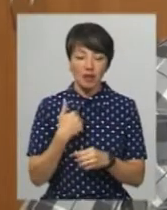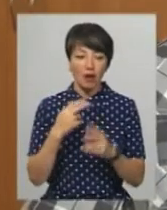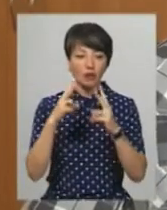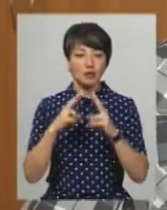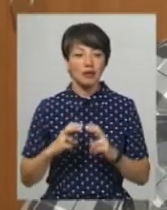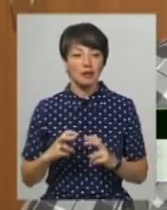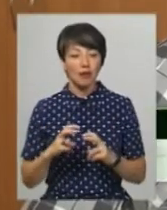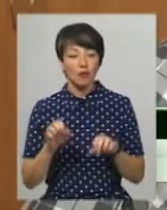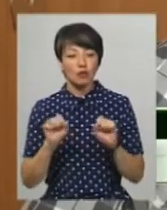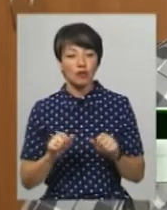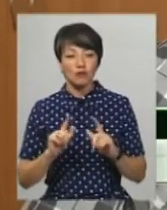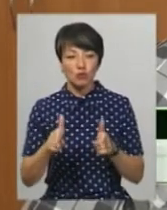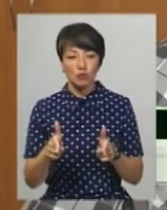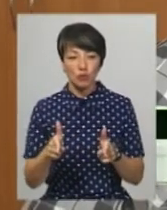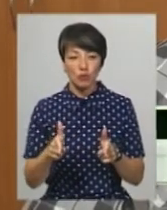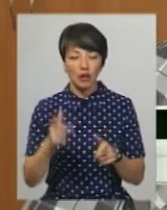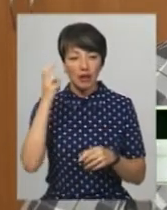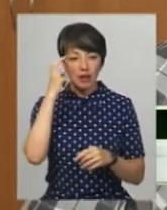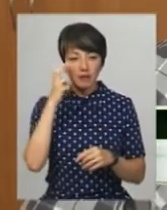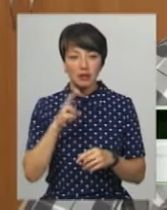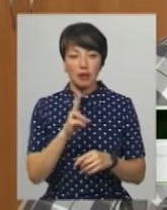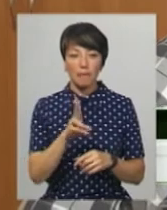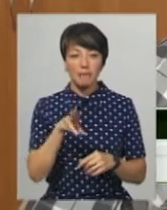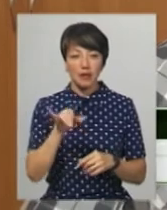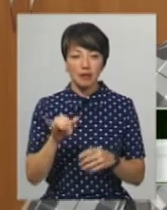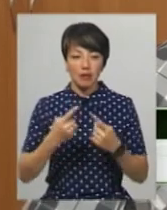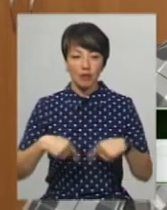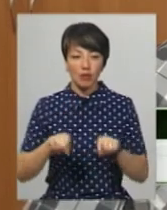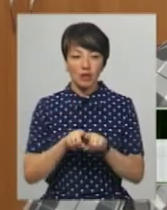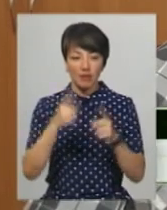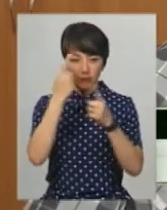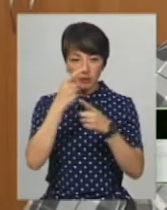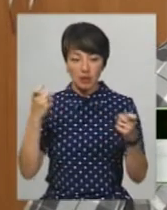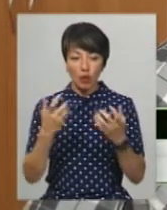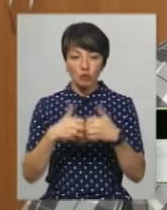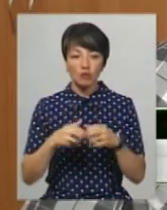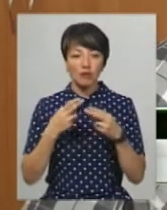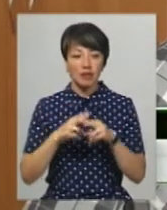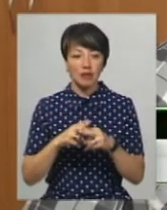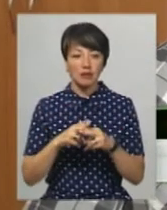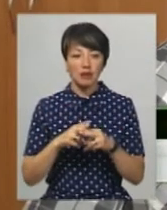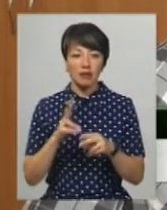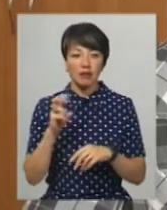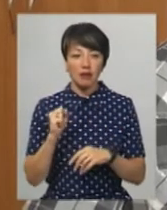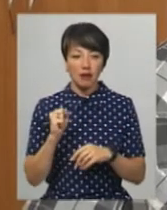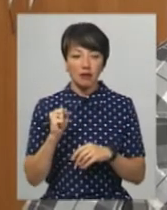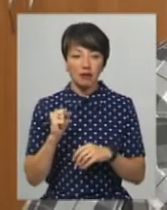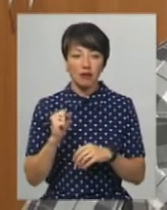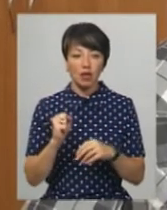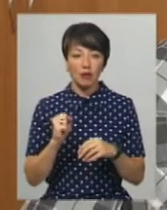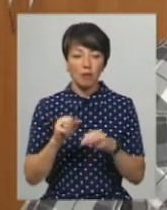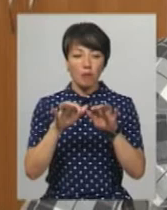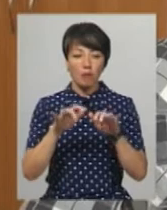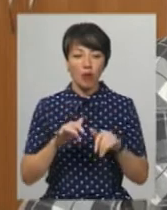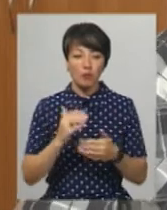розглядаю можливість вступу у Київський політехнічний інститут на факультет інформаційно-обчислювальної техніки на інженерію